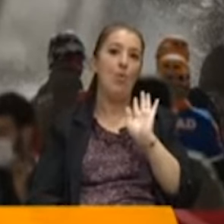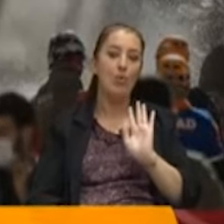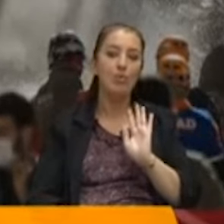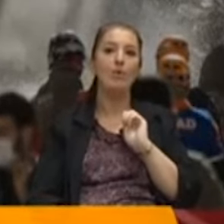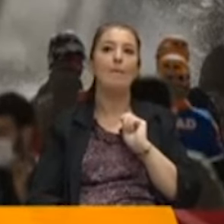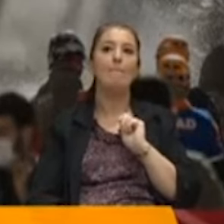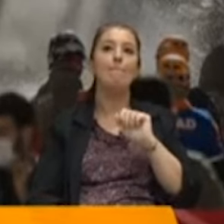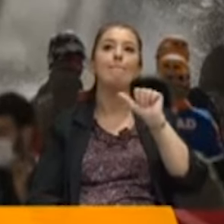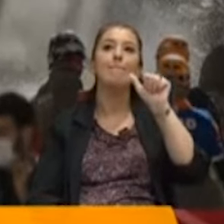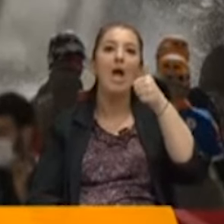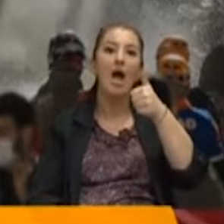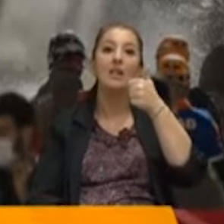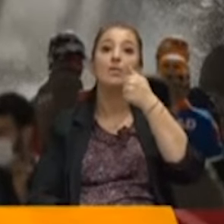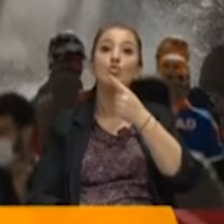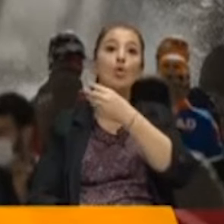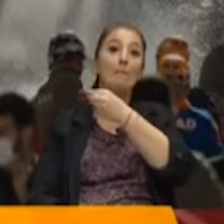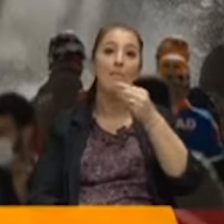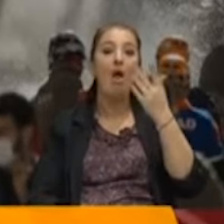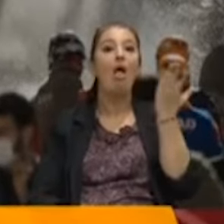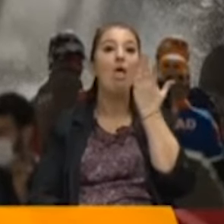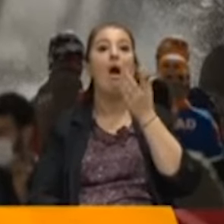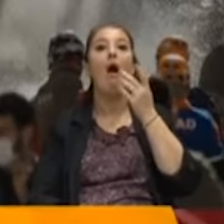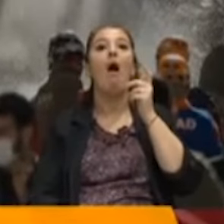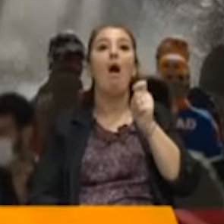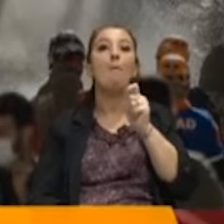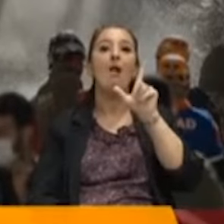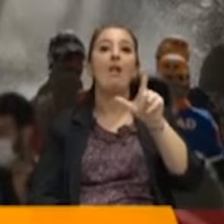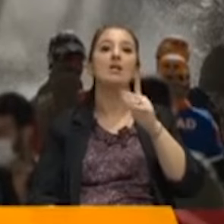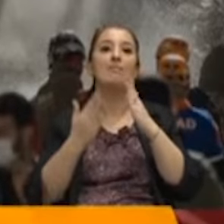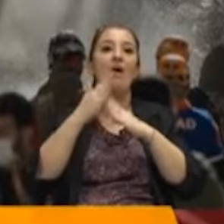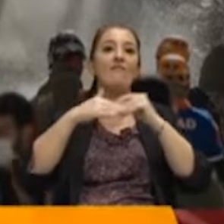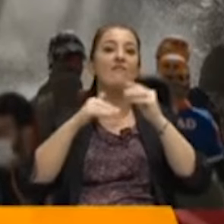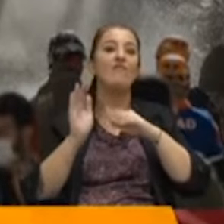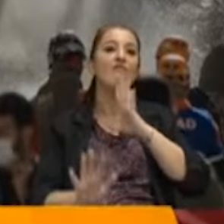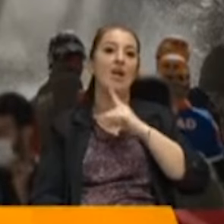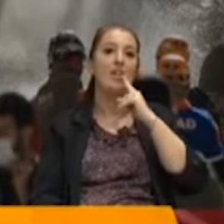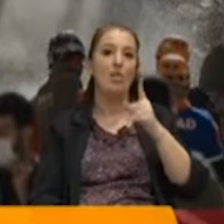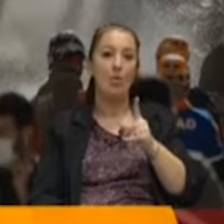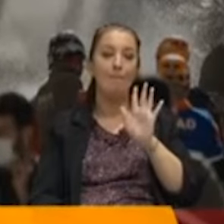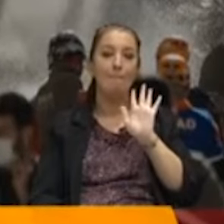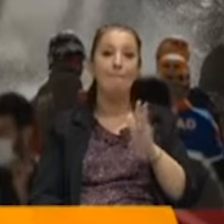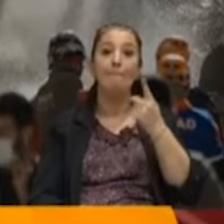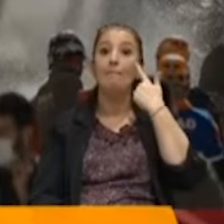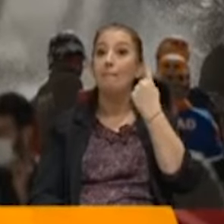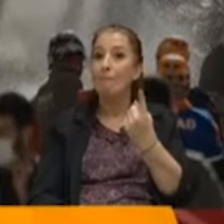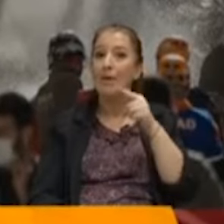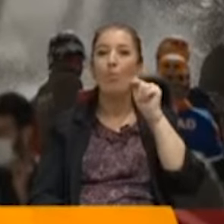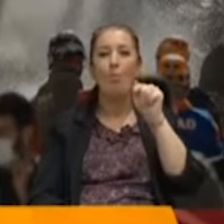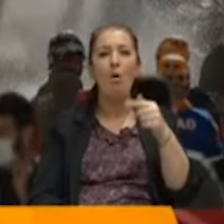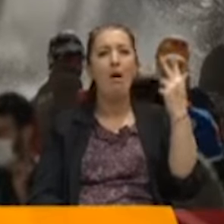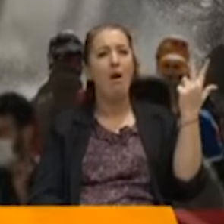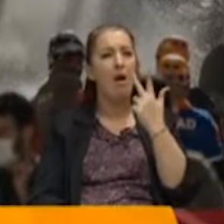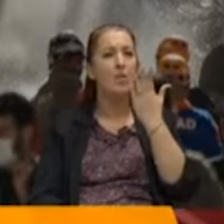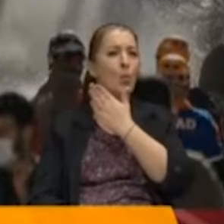Ama diyor 6,5 milyon daha yapmamız gereken konut var. Bakın, bu kadar